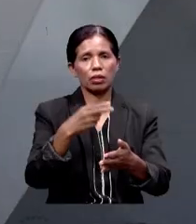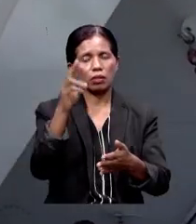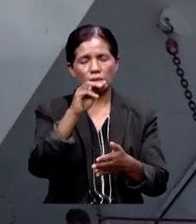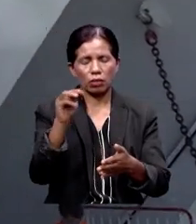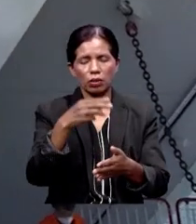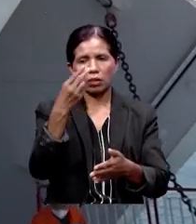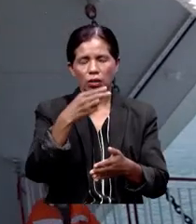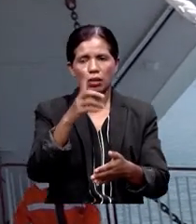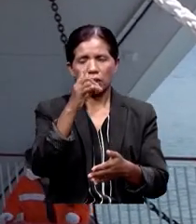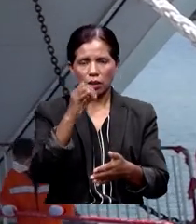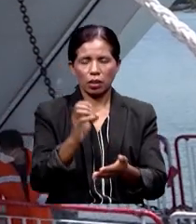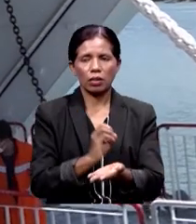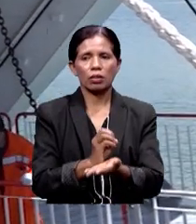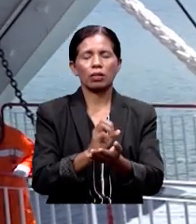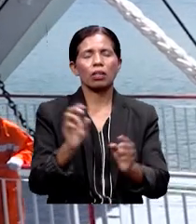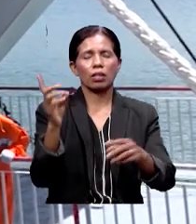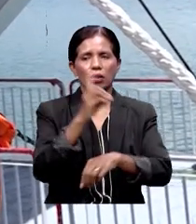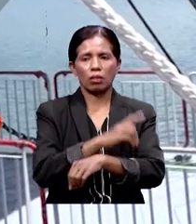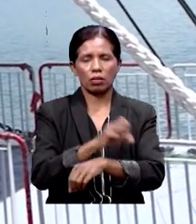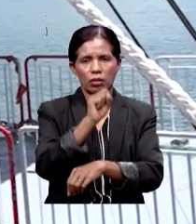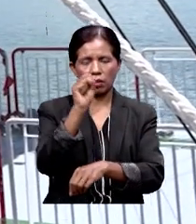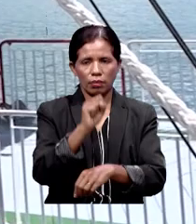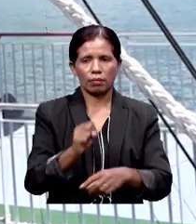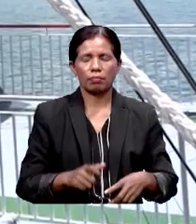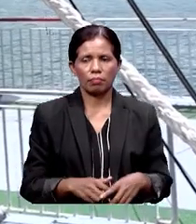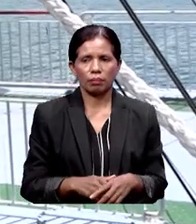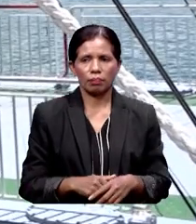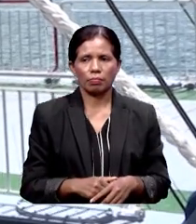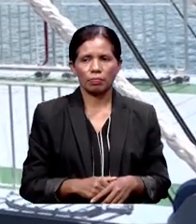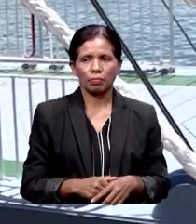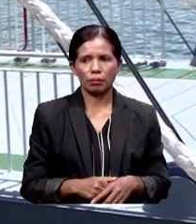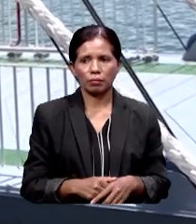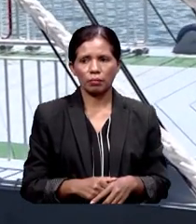en kuantu dili atauru iha loron sabado. Adrian Verdial, Zemi dos Santos, ZMN.